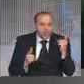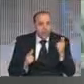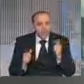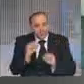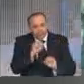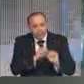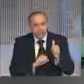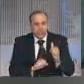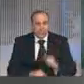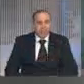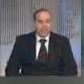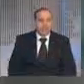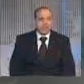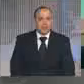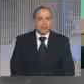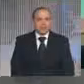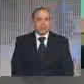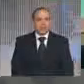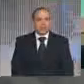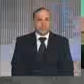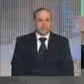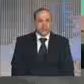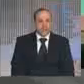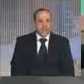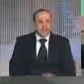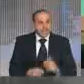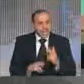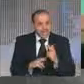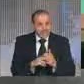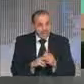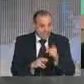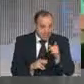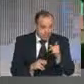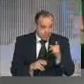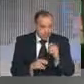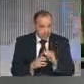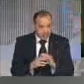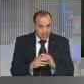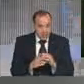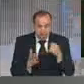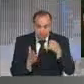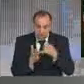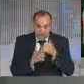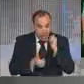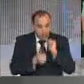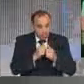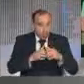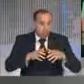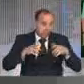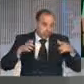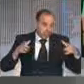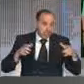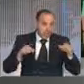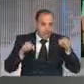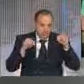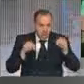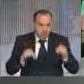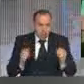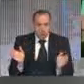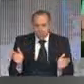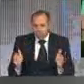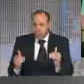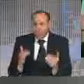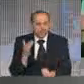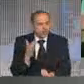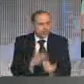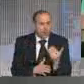التنظيميه تعريف يعني لسقس تنجم تكون يعني مدينه رياضيه كبيره برشا واليوم ا تجهيزات هذ